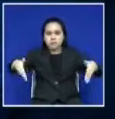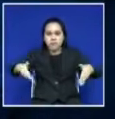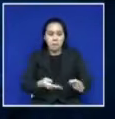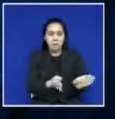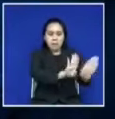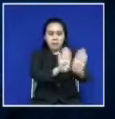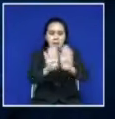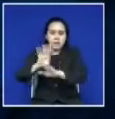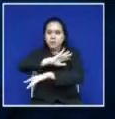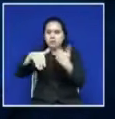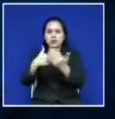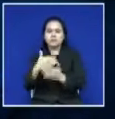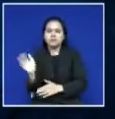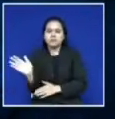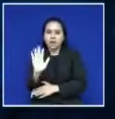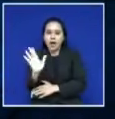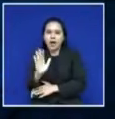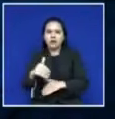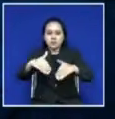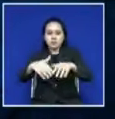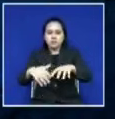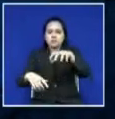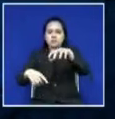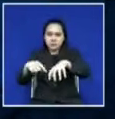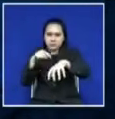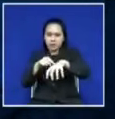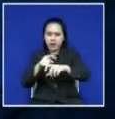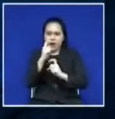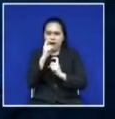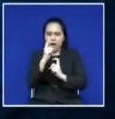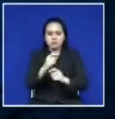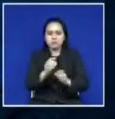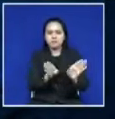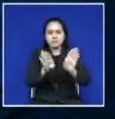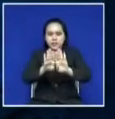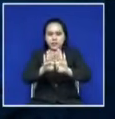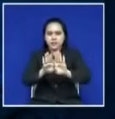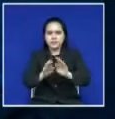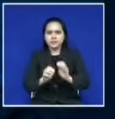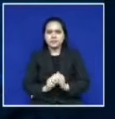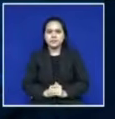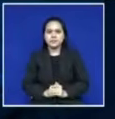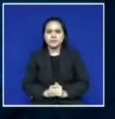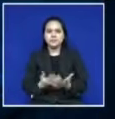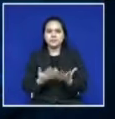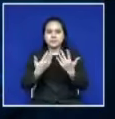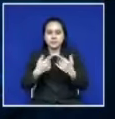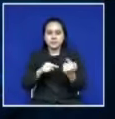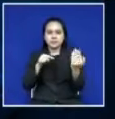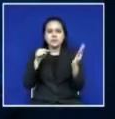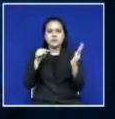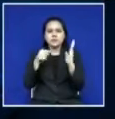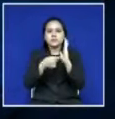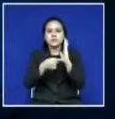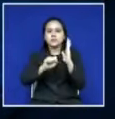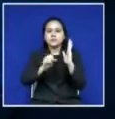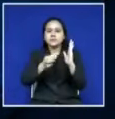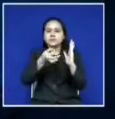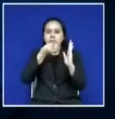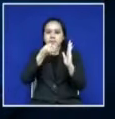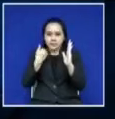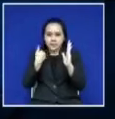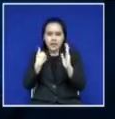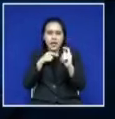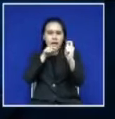ในตรงที่มันมีความเสี่ยงรุนแรงนะครับแล้วก็เ ภายในจังหวัดเนี่ยจะพยายามนะโดยเฉพาะอำเภ